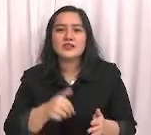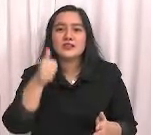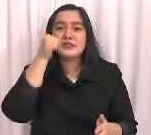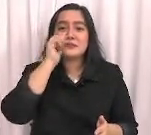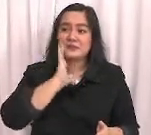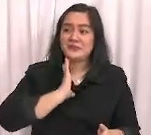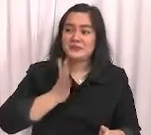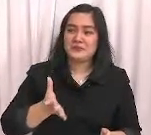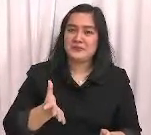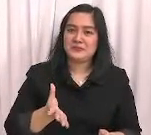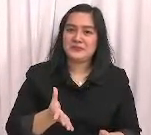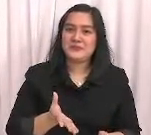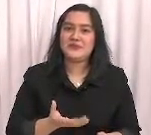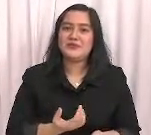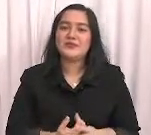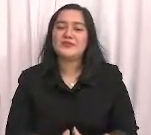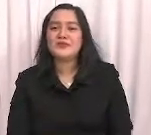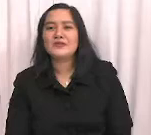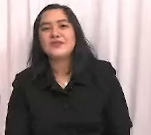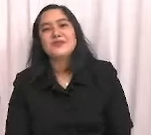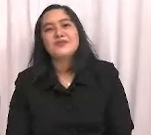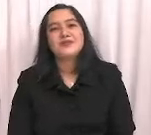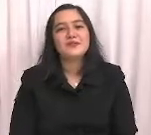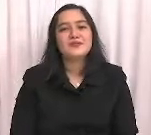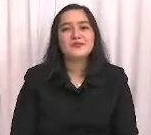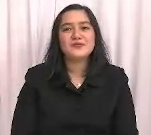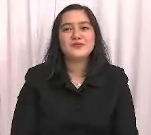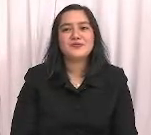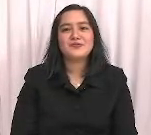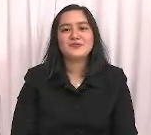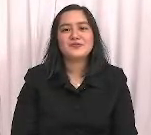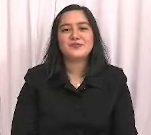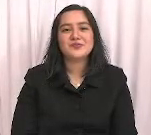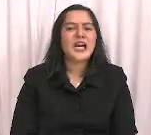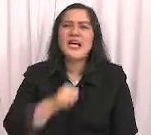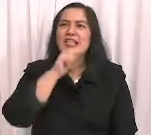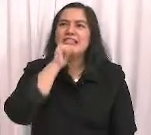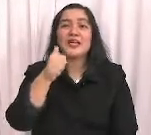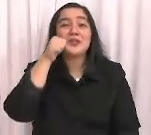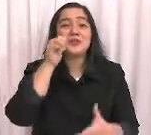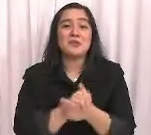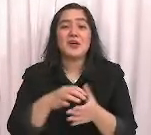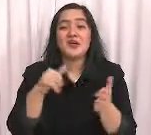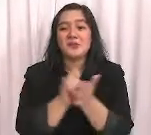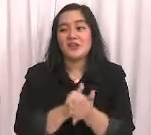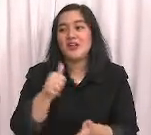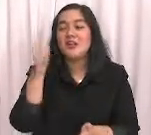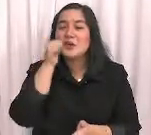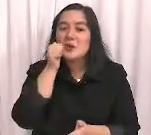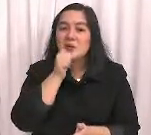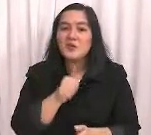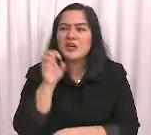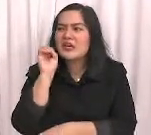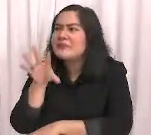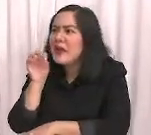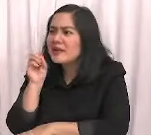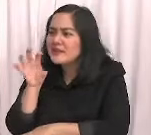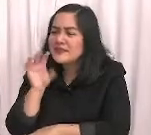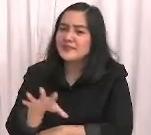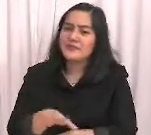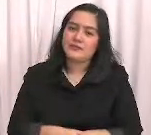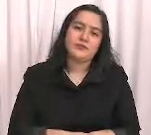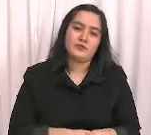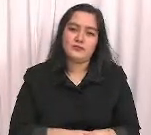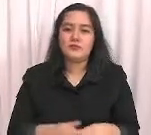bihira. Ahanapan na ng mali. Oh yeah. Wala na. Kaya tapos na. Yun ang nagtatapos ng mga relationships.